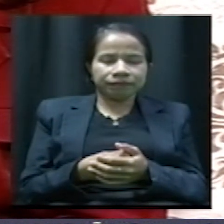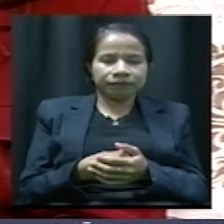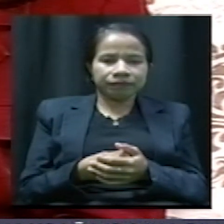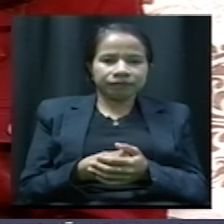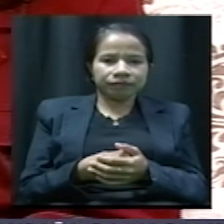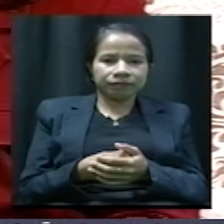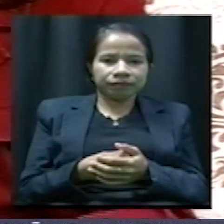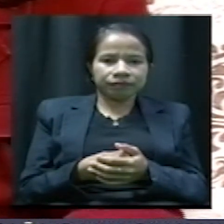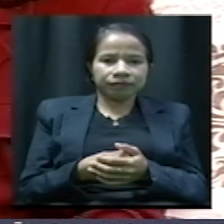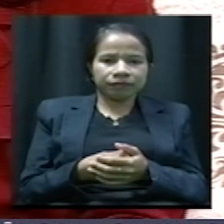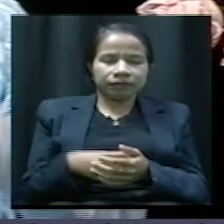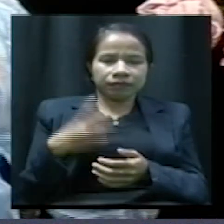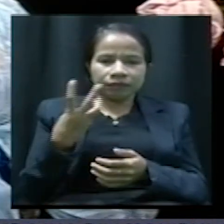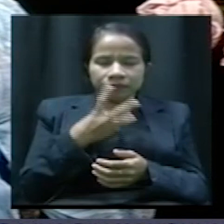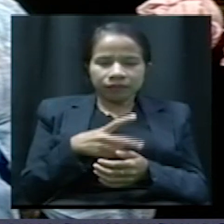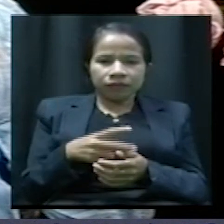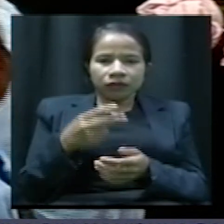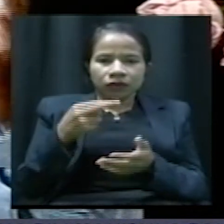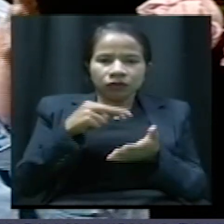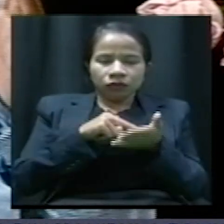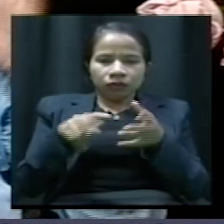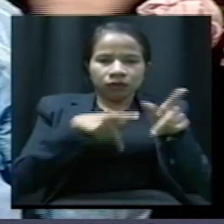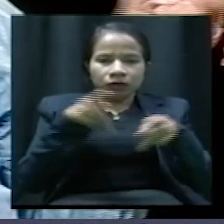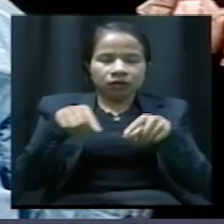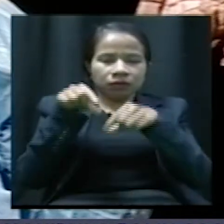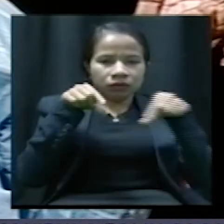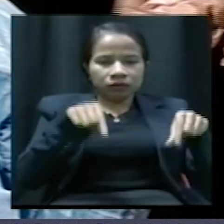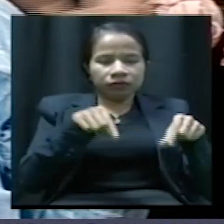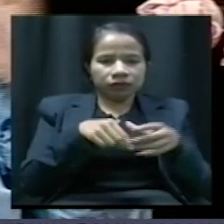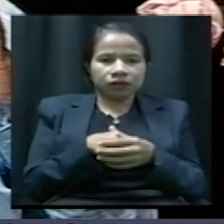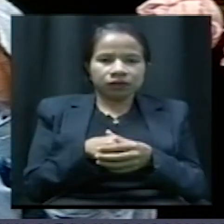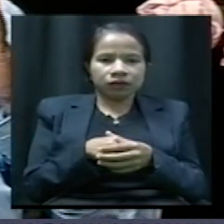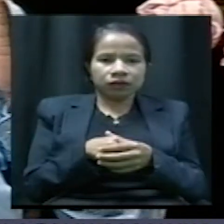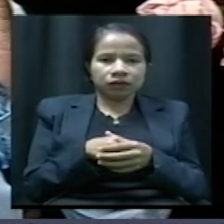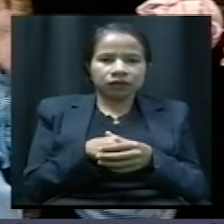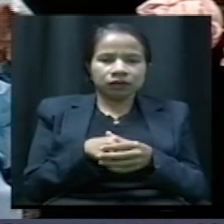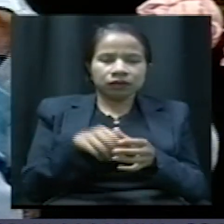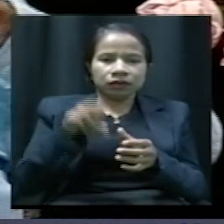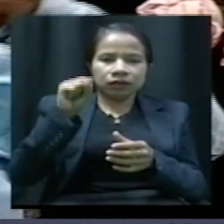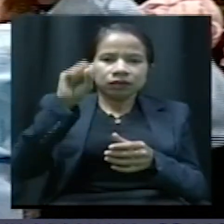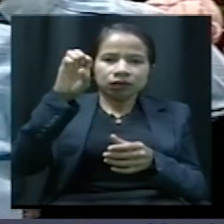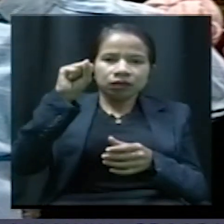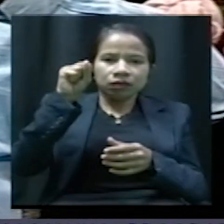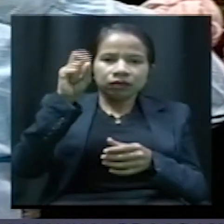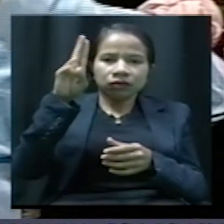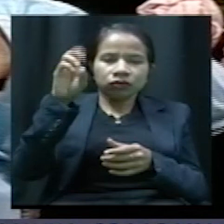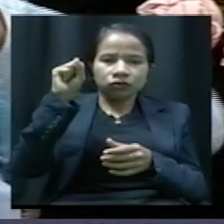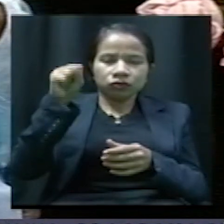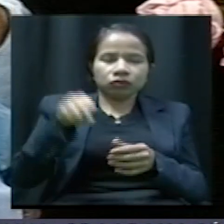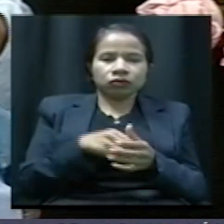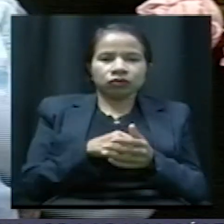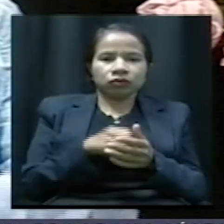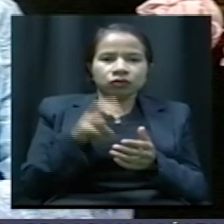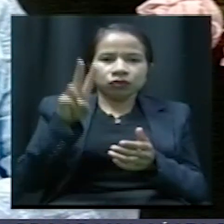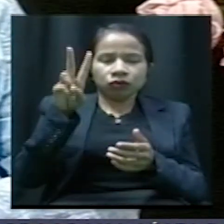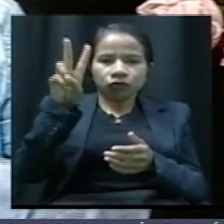kita compara número emo deficiencia ia census 2010 2015 nemo sebenarnya los ni diferente